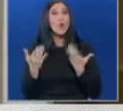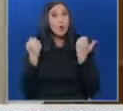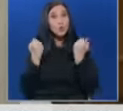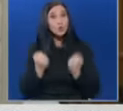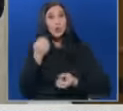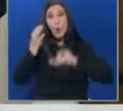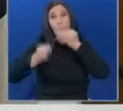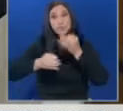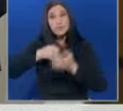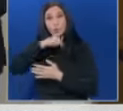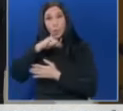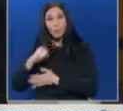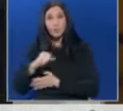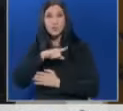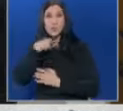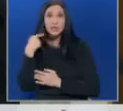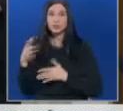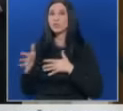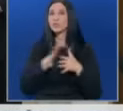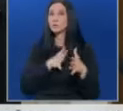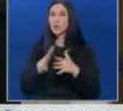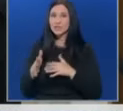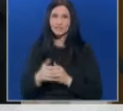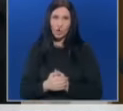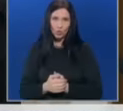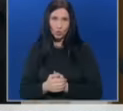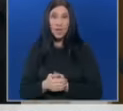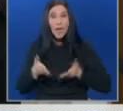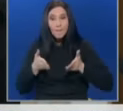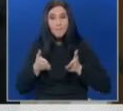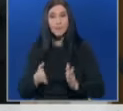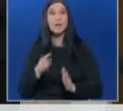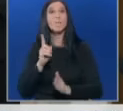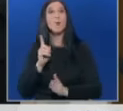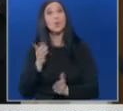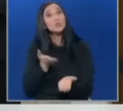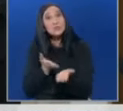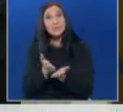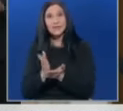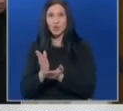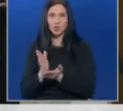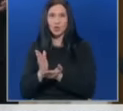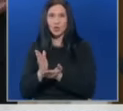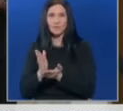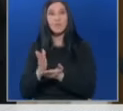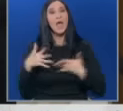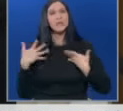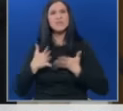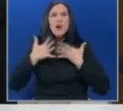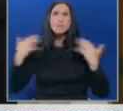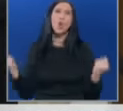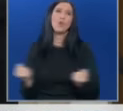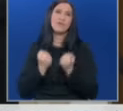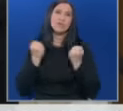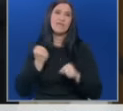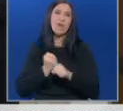трудно обясними компромиси и рискове за обществото. Пътя, по който сте се насочили, изисква много интензивна